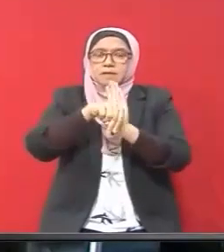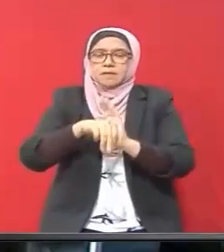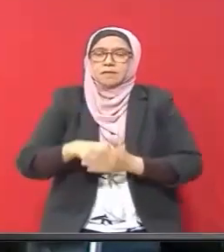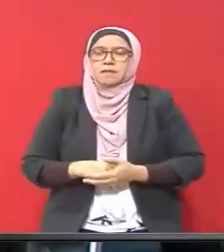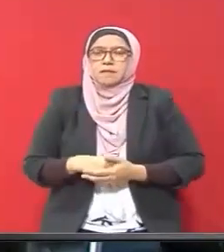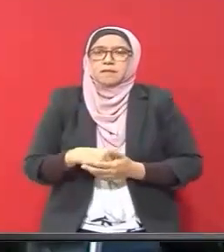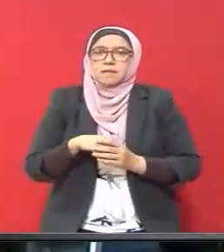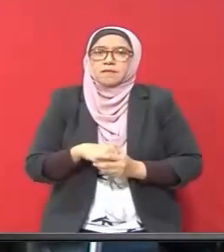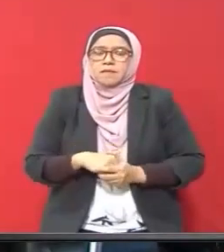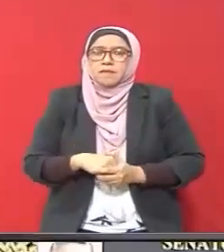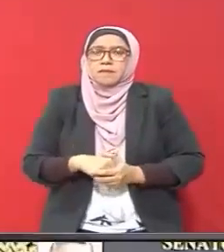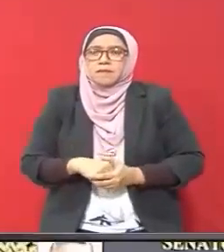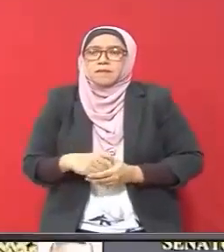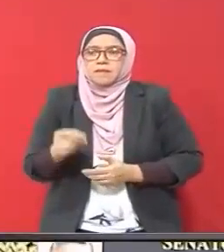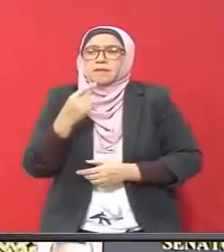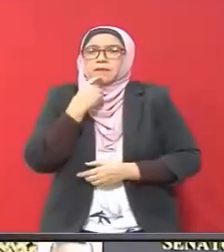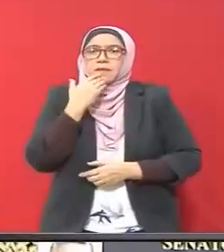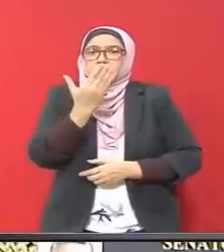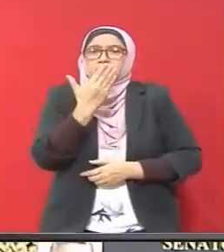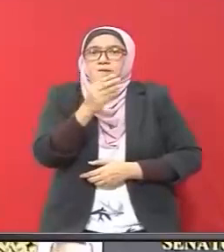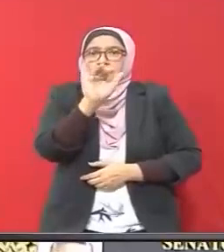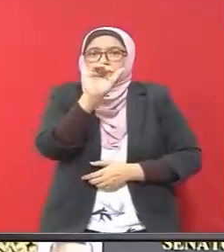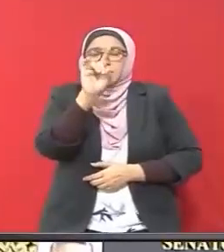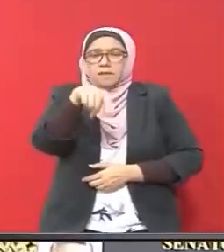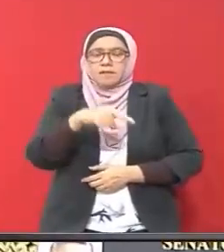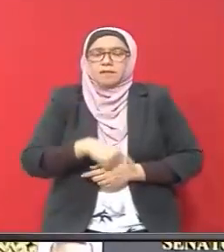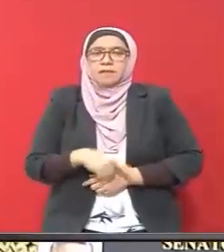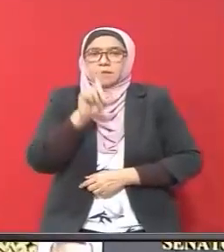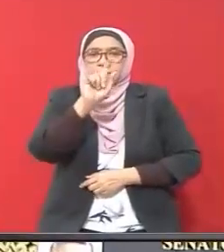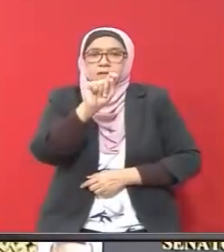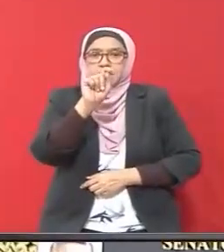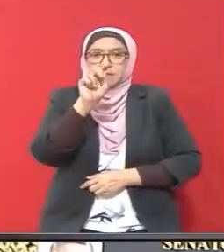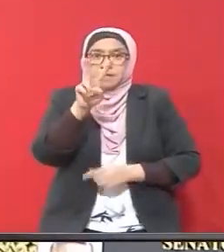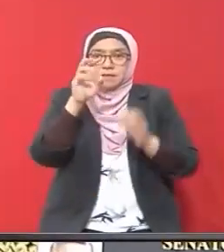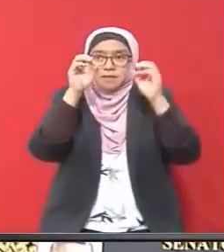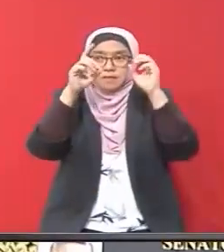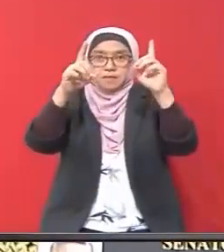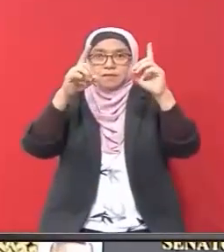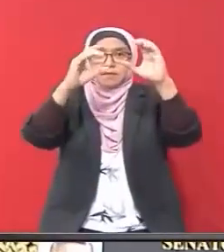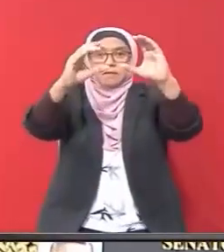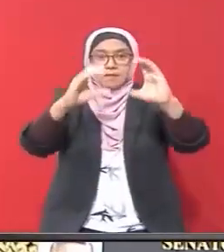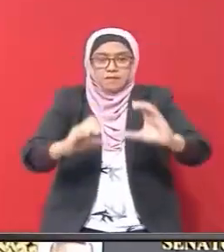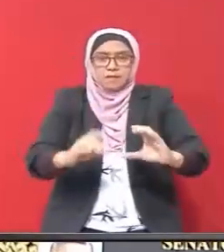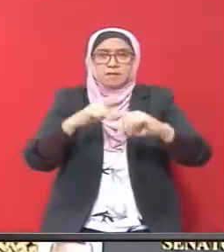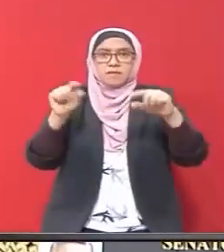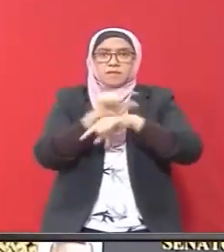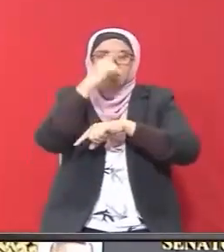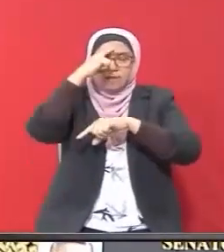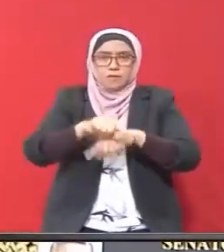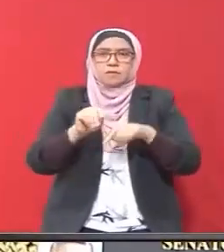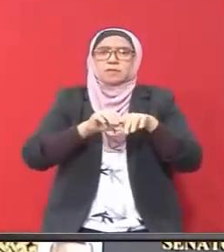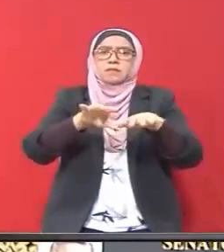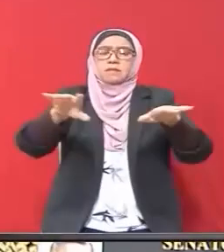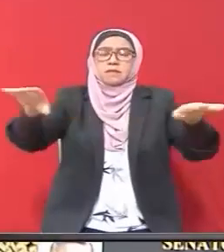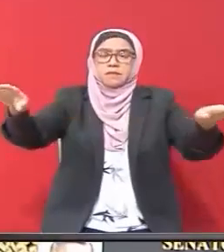Hai terima kasih Tuan ide virtual Dewi pendidikan merupakan salah satu kaedah yang digunakan untuk memperluas kan ke boleh